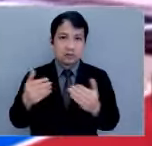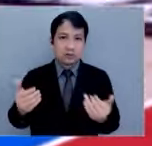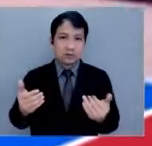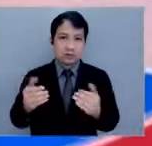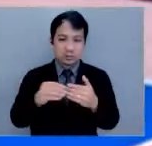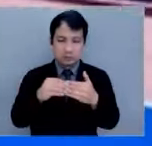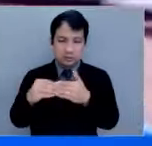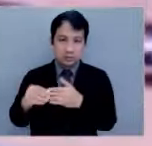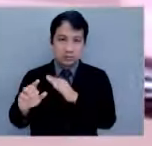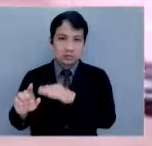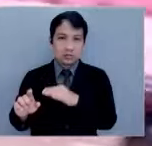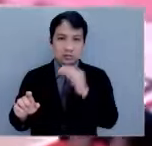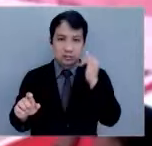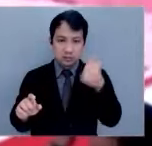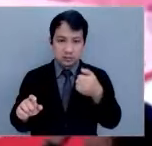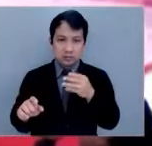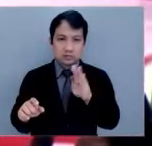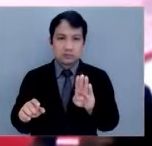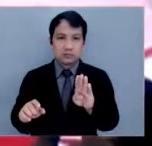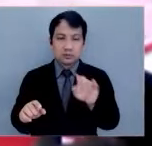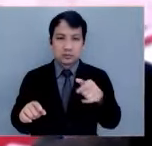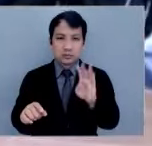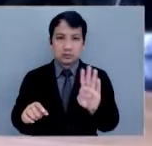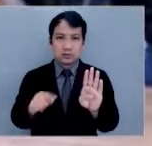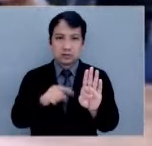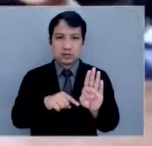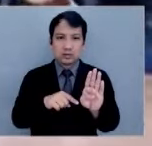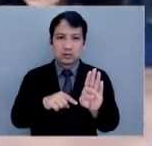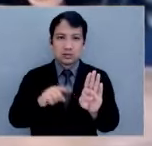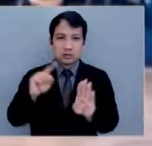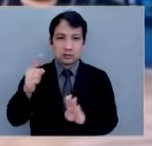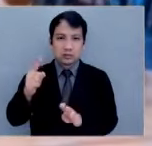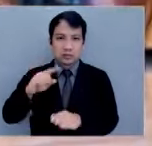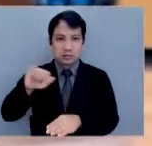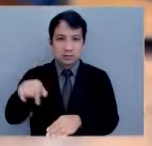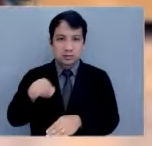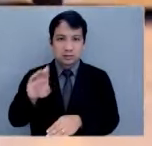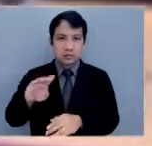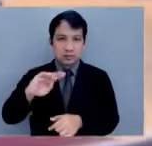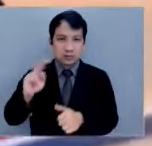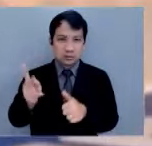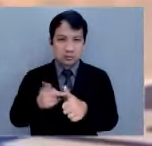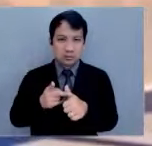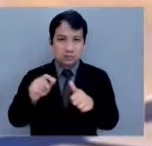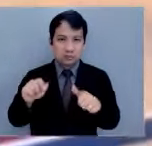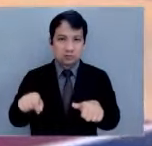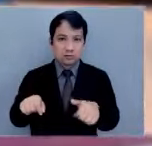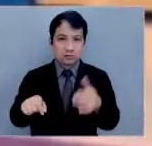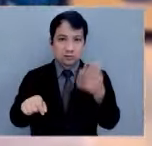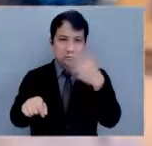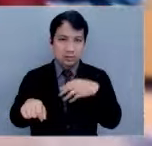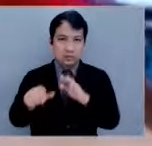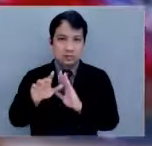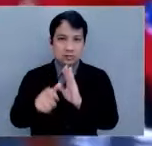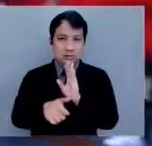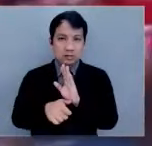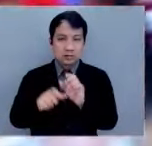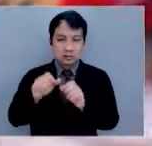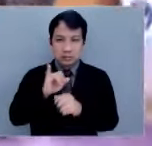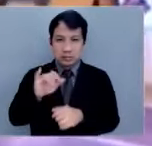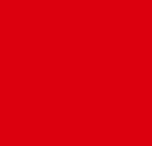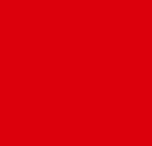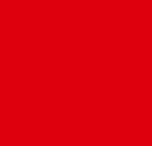rin ni Justin Brownlee. Sinabi naman ni Coach Tim Cohn na si Brownlee pa din ang priority pero magandang backup sa kanya kung kakailanganin si